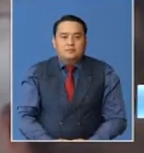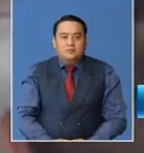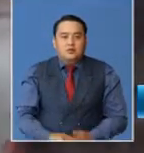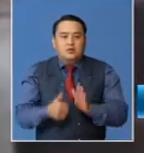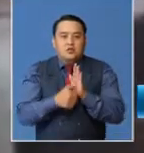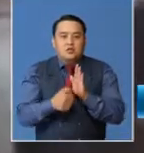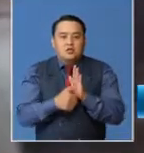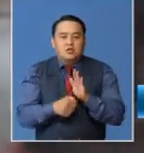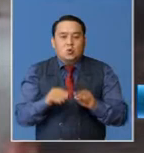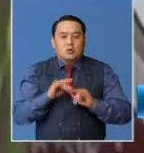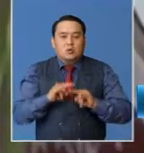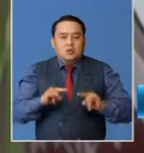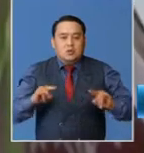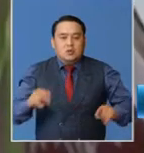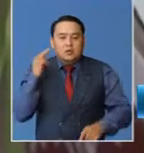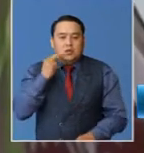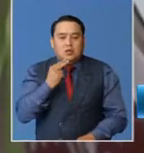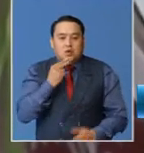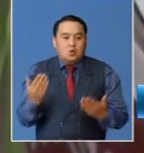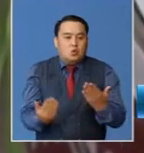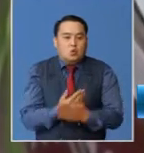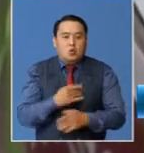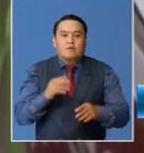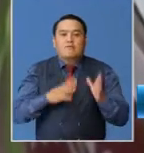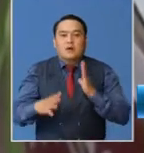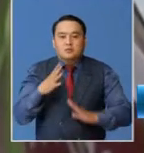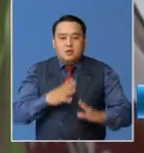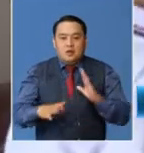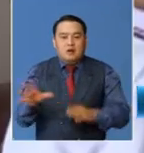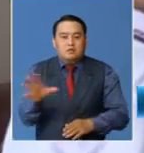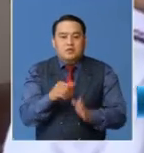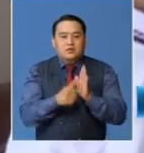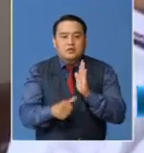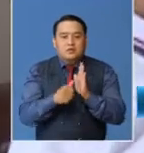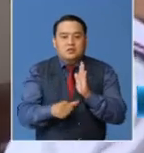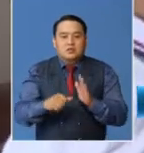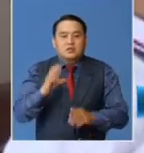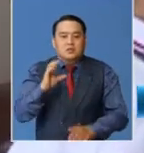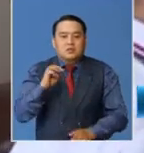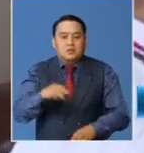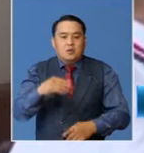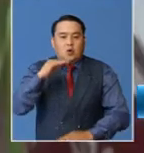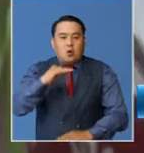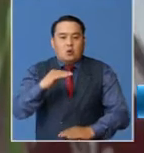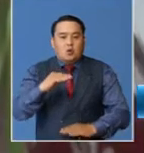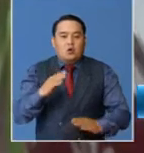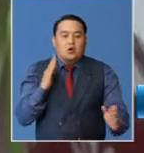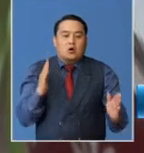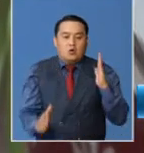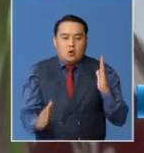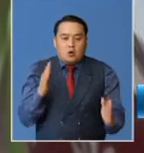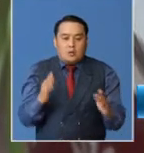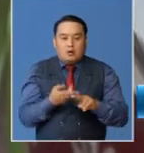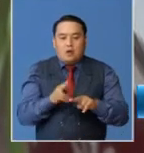600 детских садов Китая приняли в этом году совершенно новых воспитателей. Они всего 60 сантиметров ростом, с круглой белой головой и